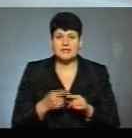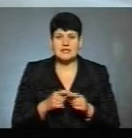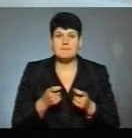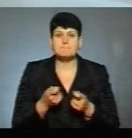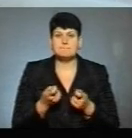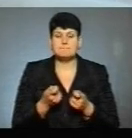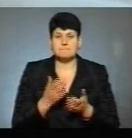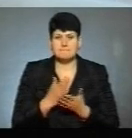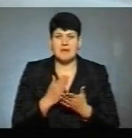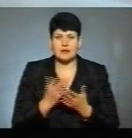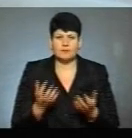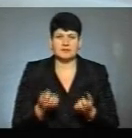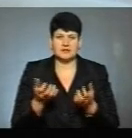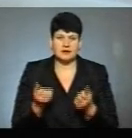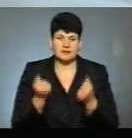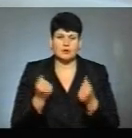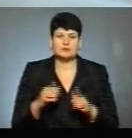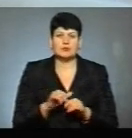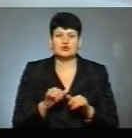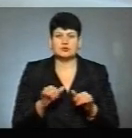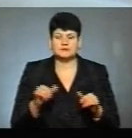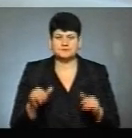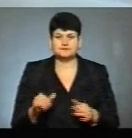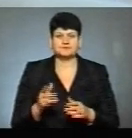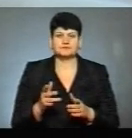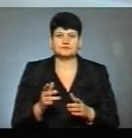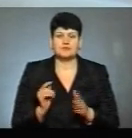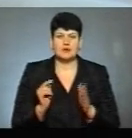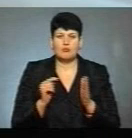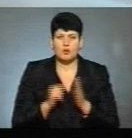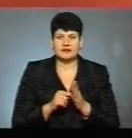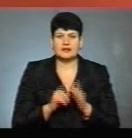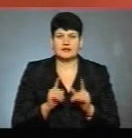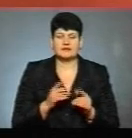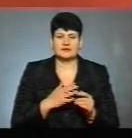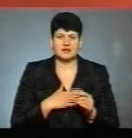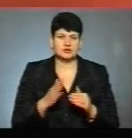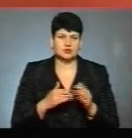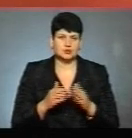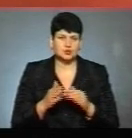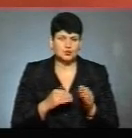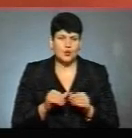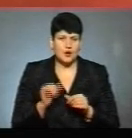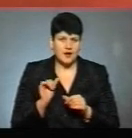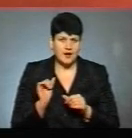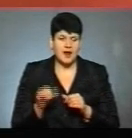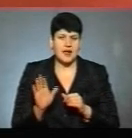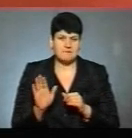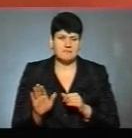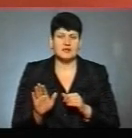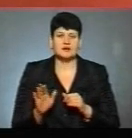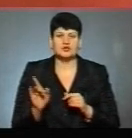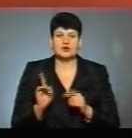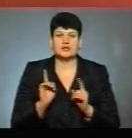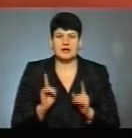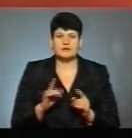підтримку, поширювався, сам видав, попадали навіть до наших рук, де окремі такі. Щоб